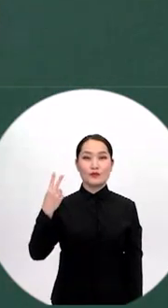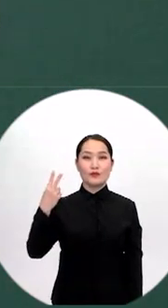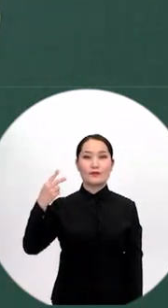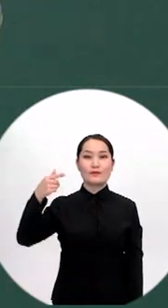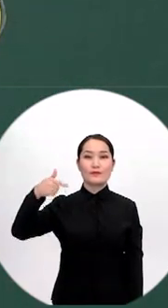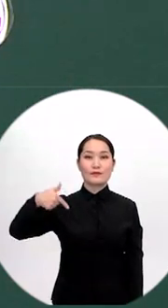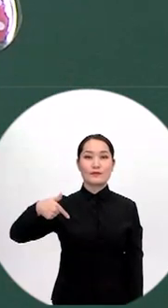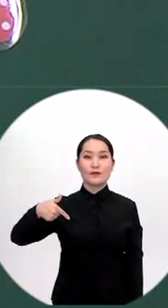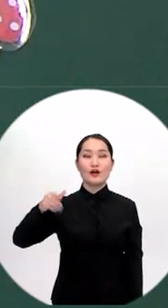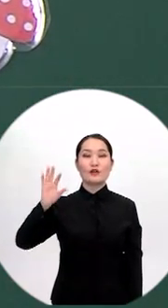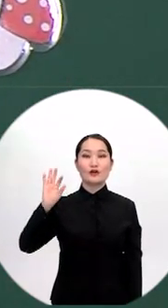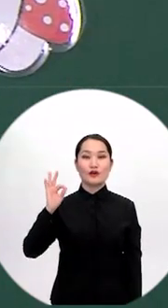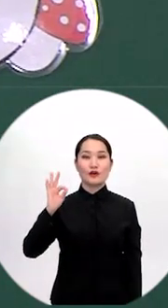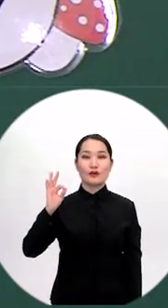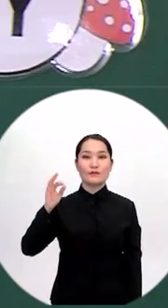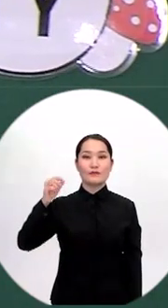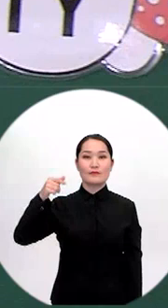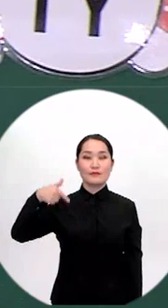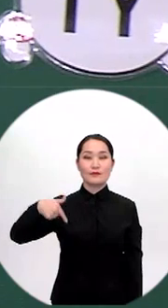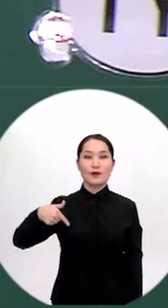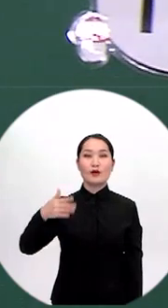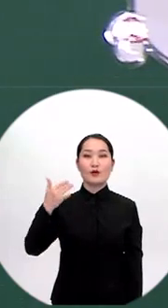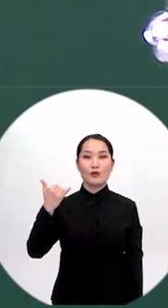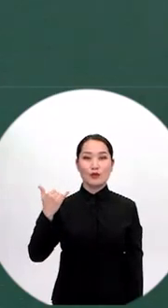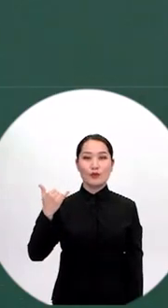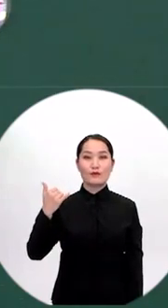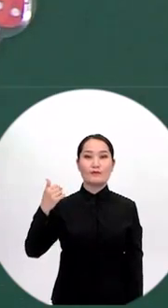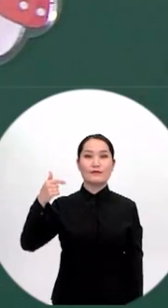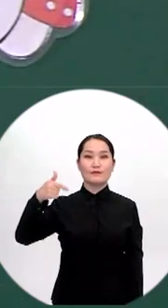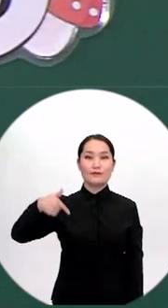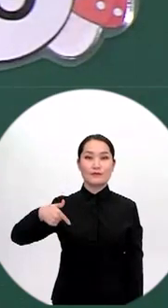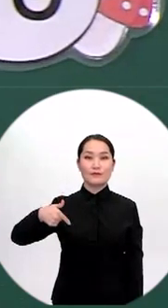Ку. Ко. Ко.